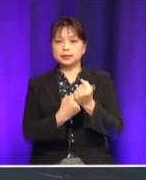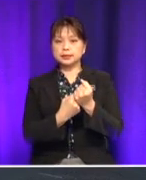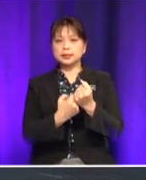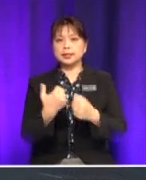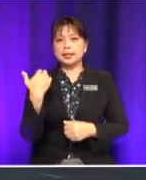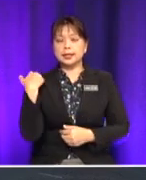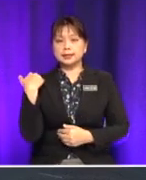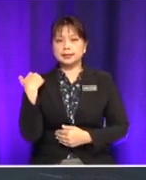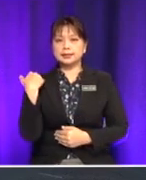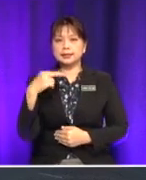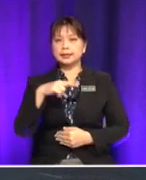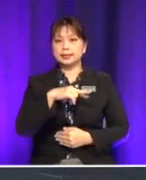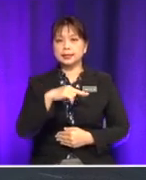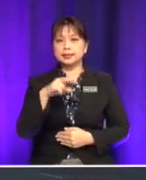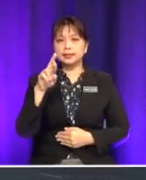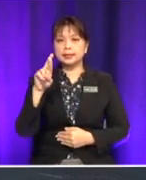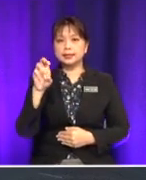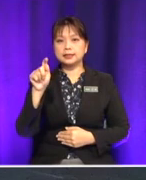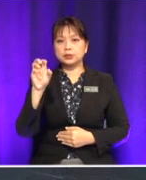segitiga depan